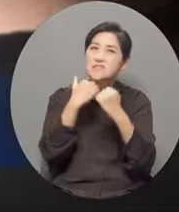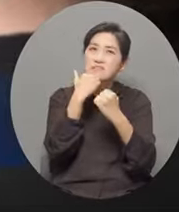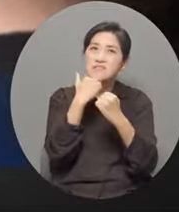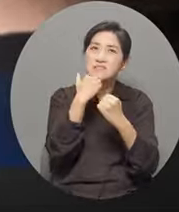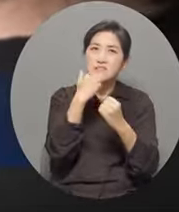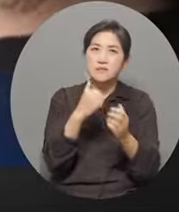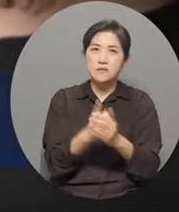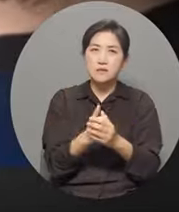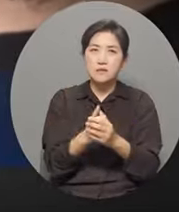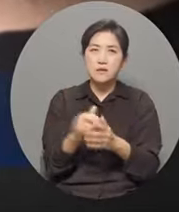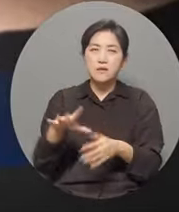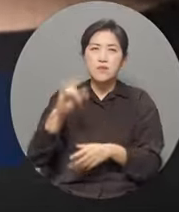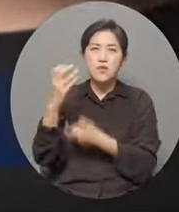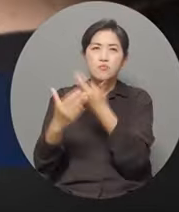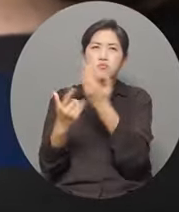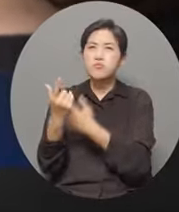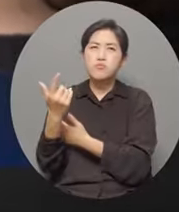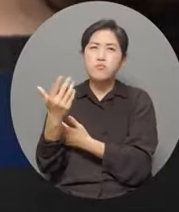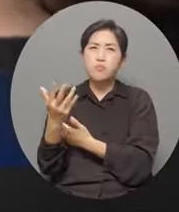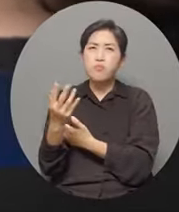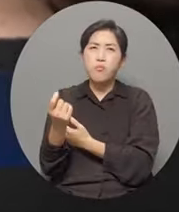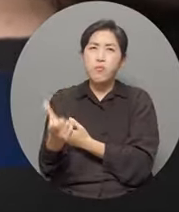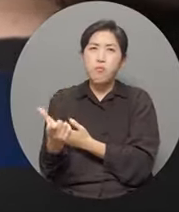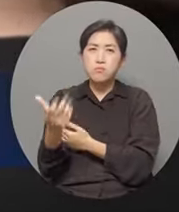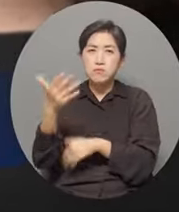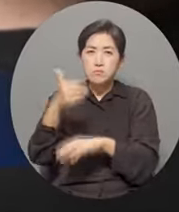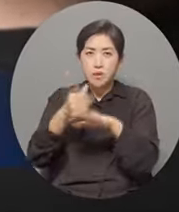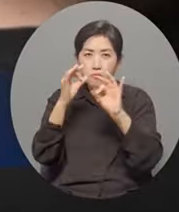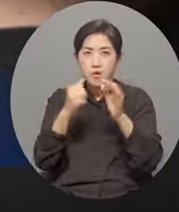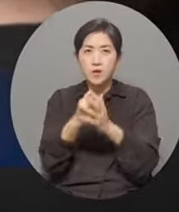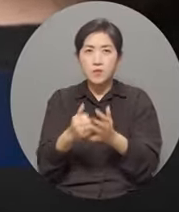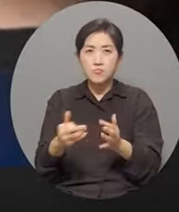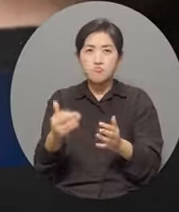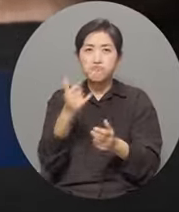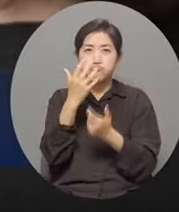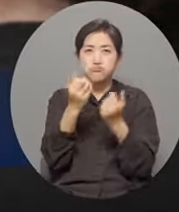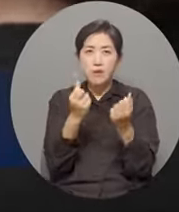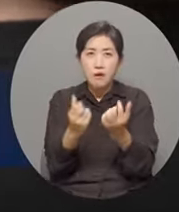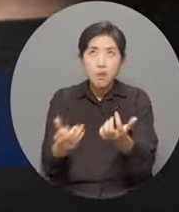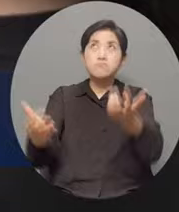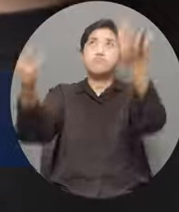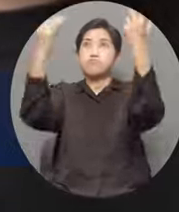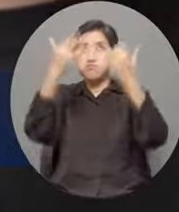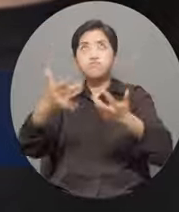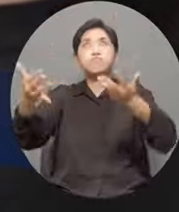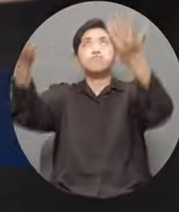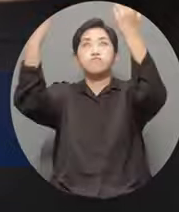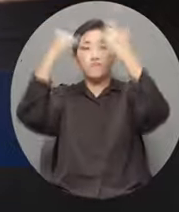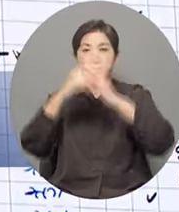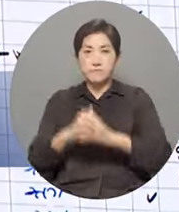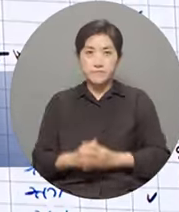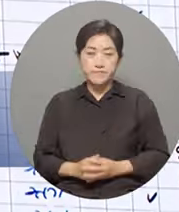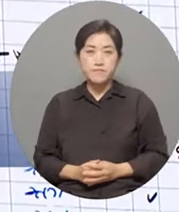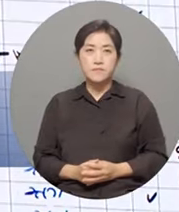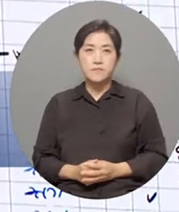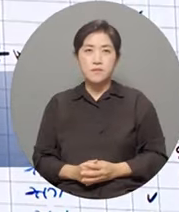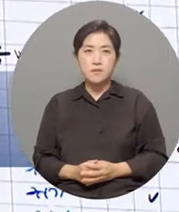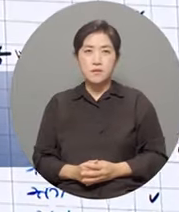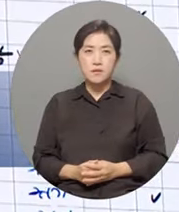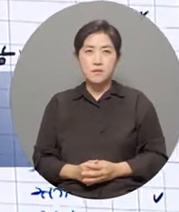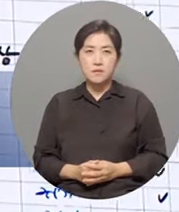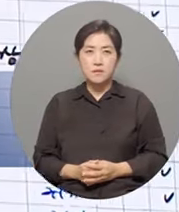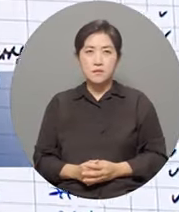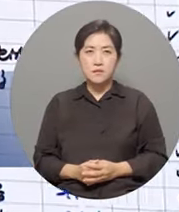처음에 불이 별로 없었었어요. 근데 나중에 보니까 불이 위로 막 번지더라고요. 당시는